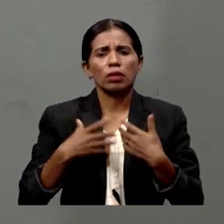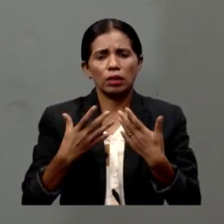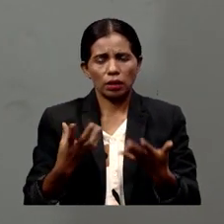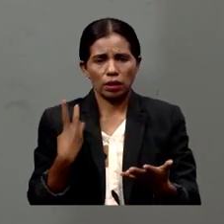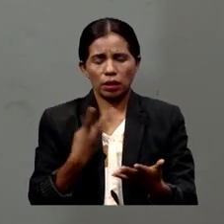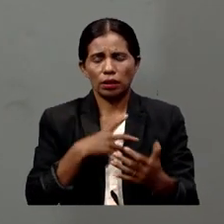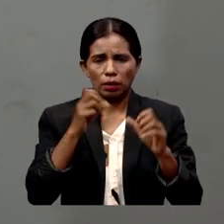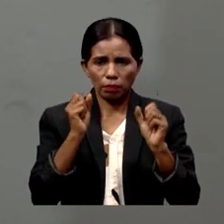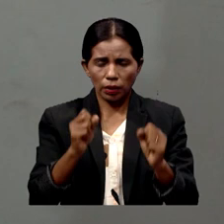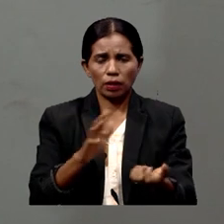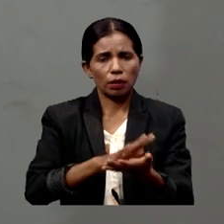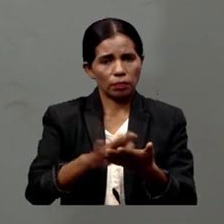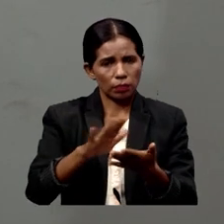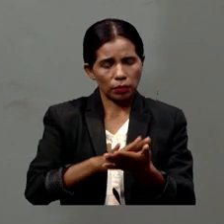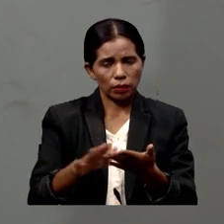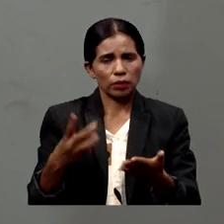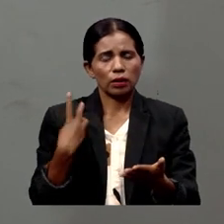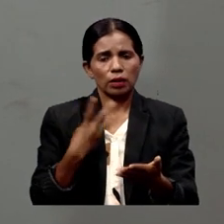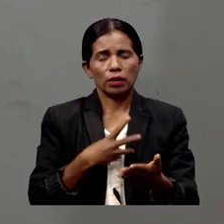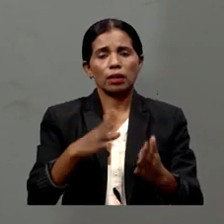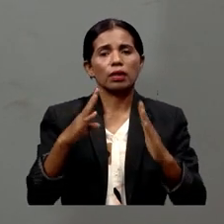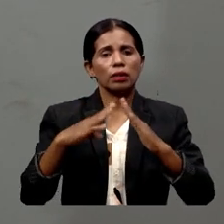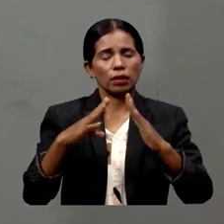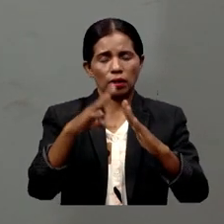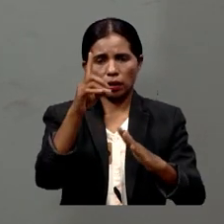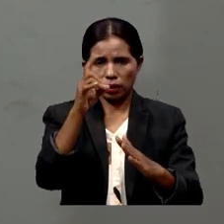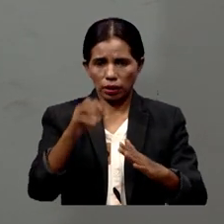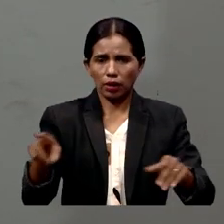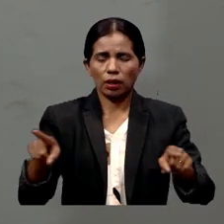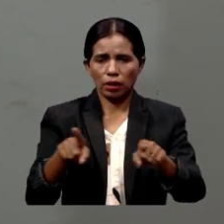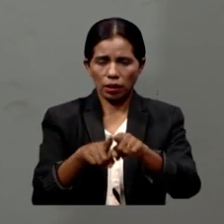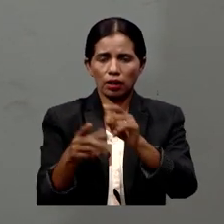dia, e tem necessidade capital dele no da nação.